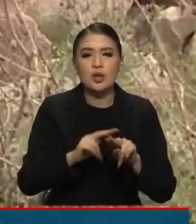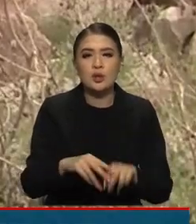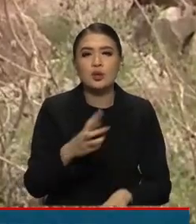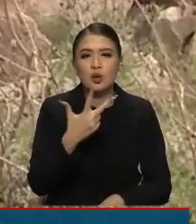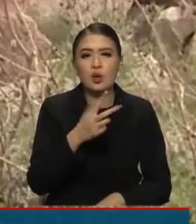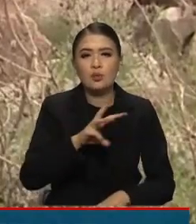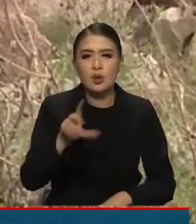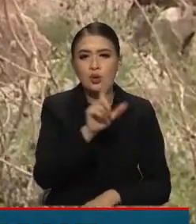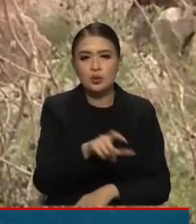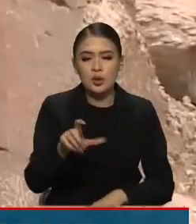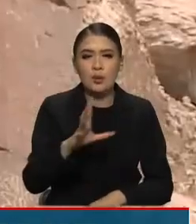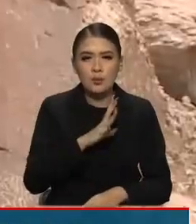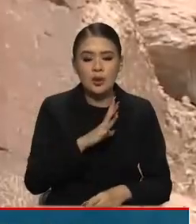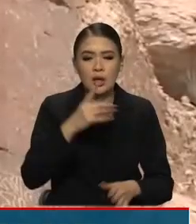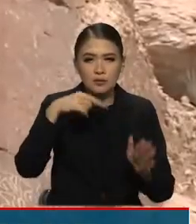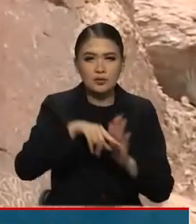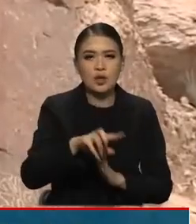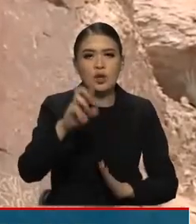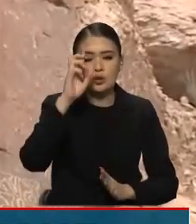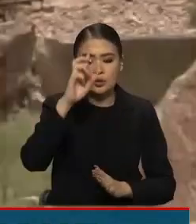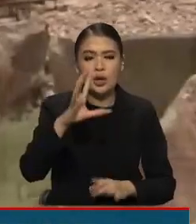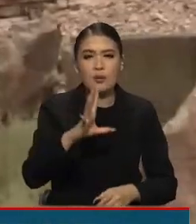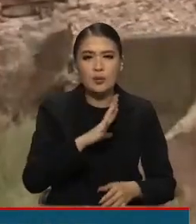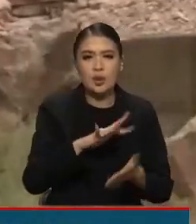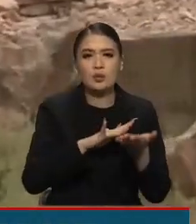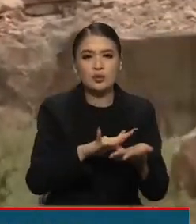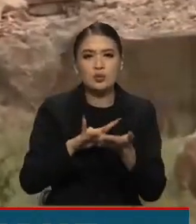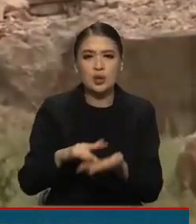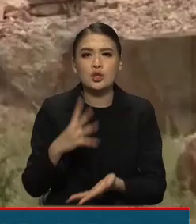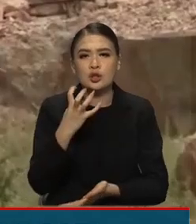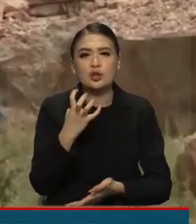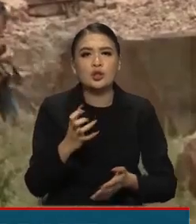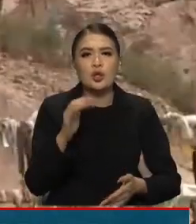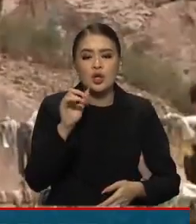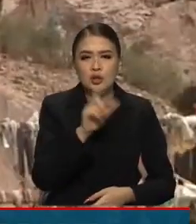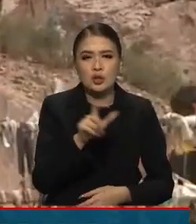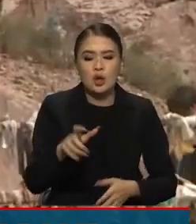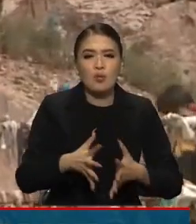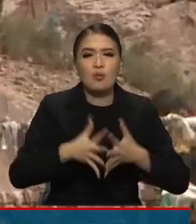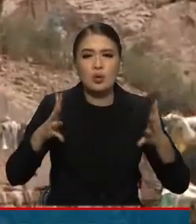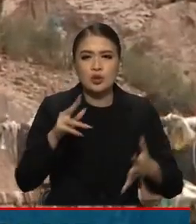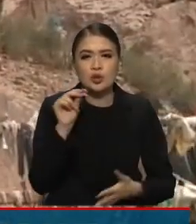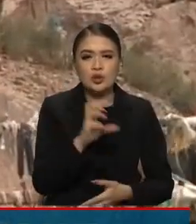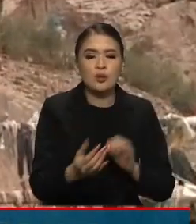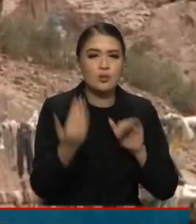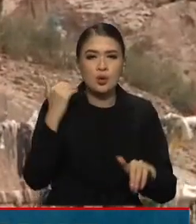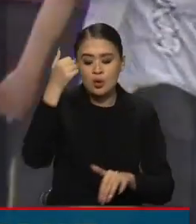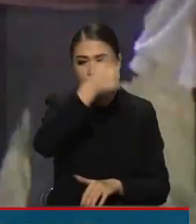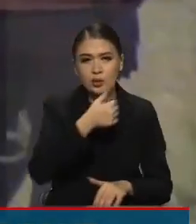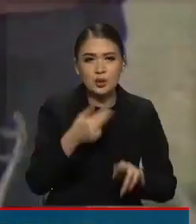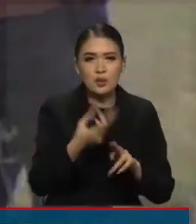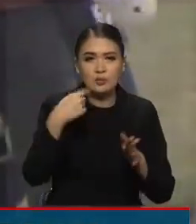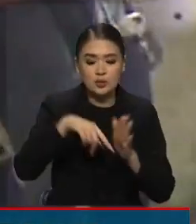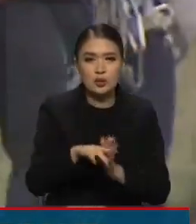казахстанцев совершили путешествия внутри страны. Это на 400 тысяч больше, чем в 2022. По прогнозам, до конца года число внутренних